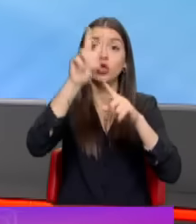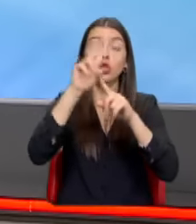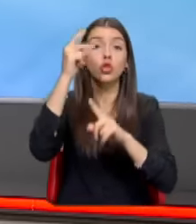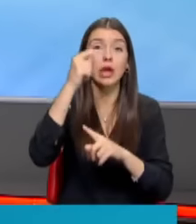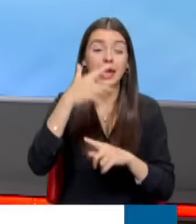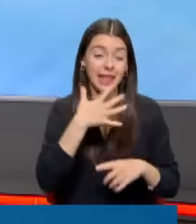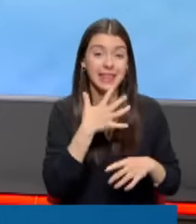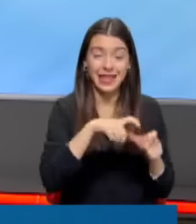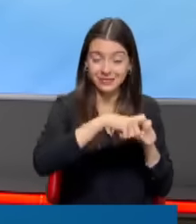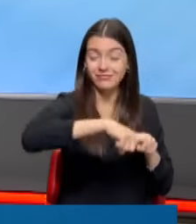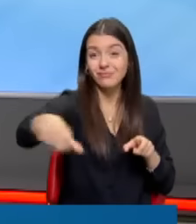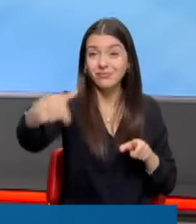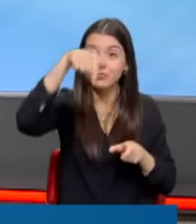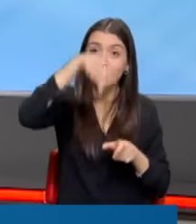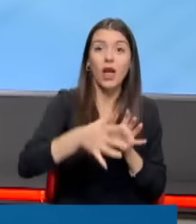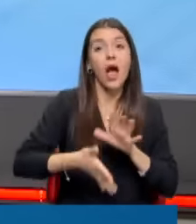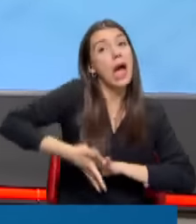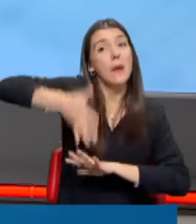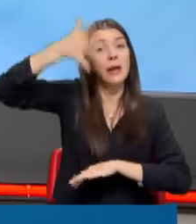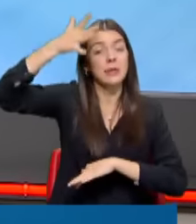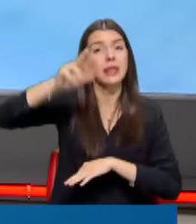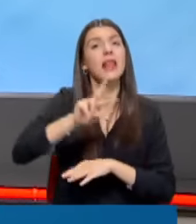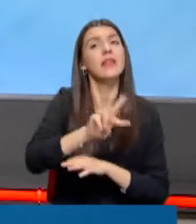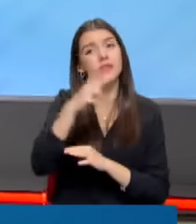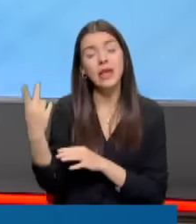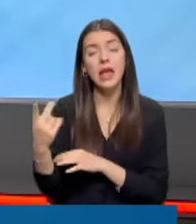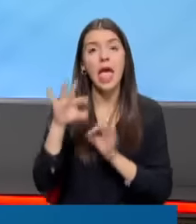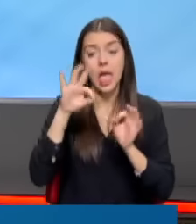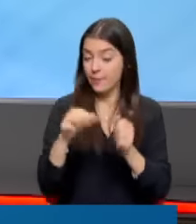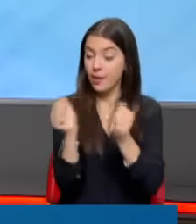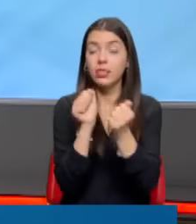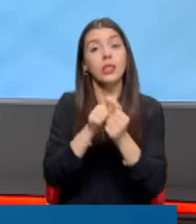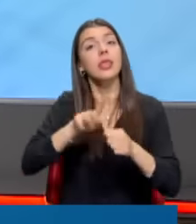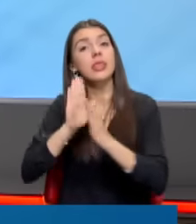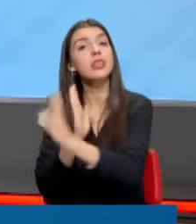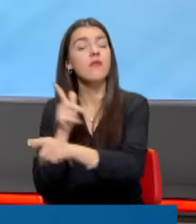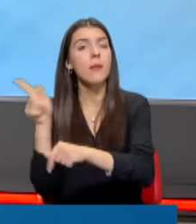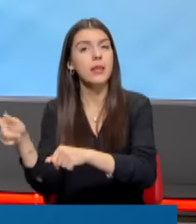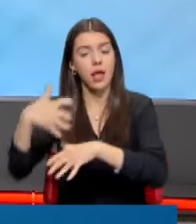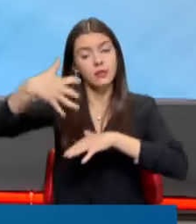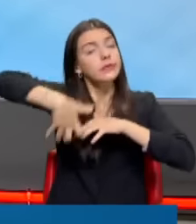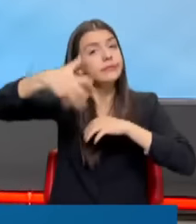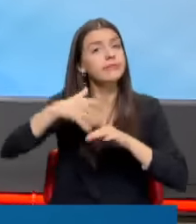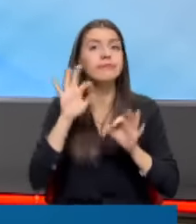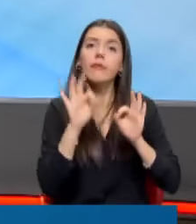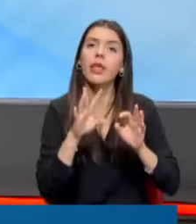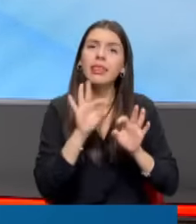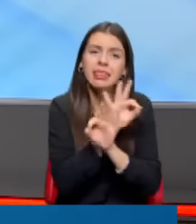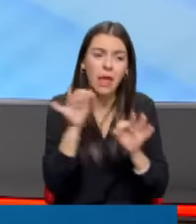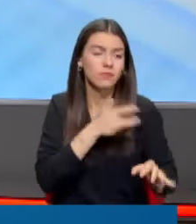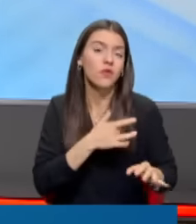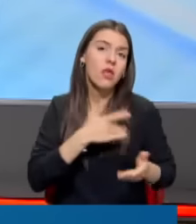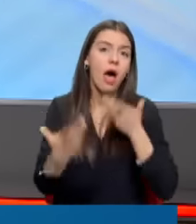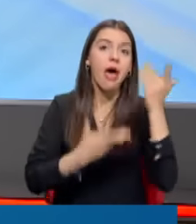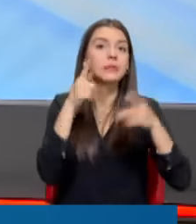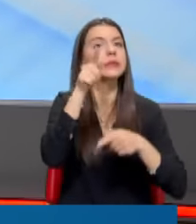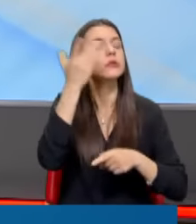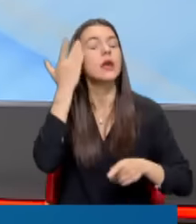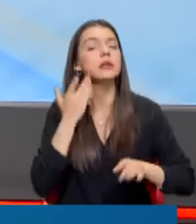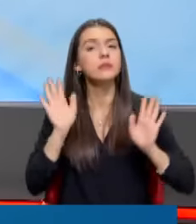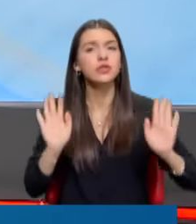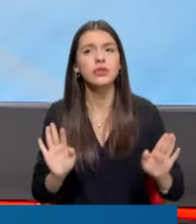yatağına yerleştirilmiş apartmanlarını ve hemen yanında devam eden kazı çalışmalarını naklen aktarmıştı, siz de izlemiştiniz.